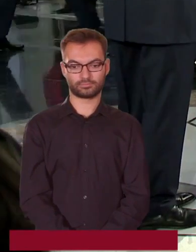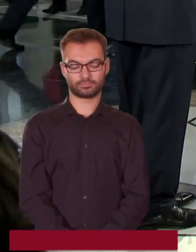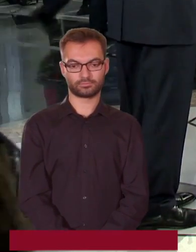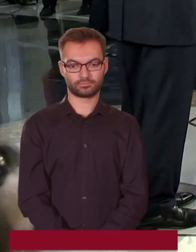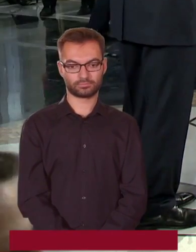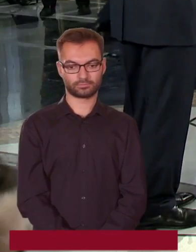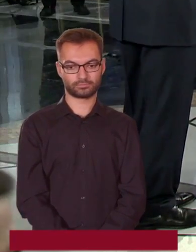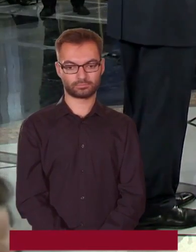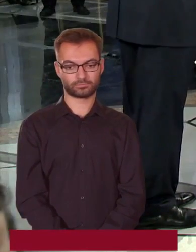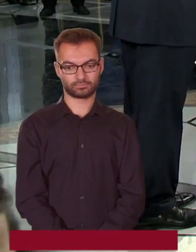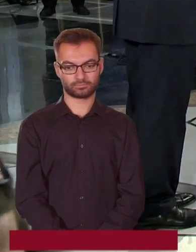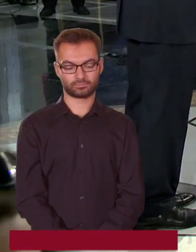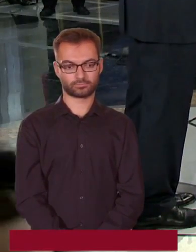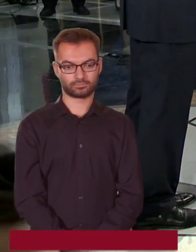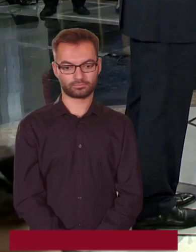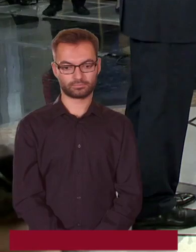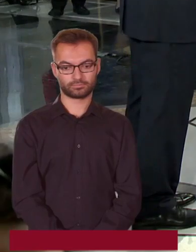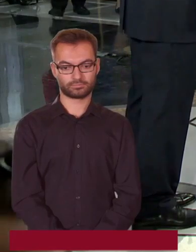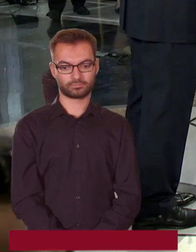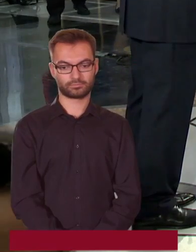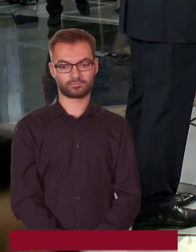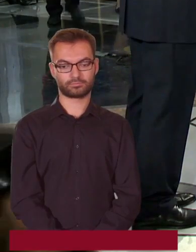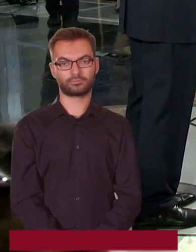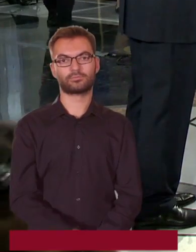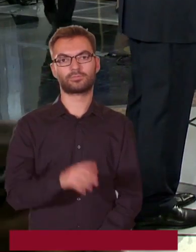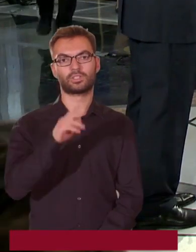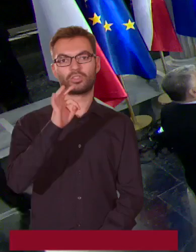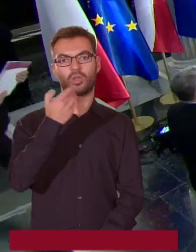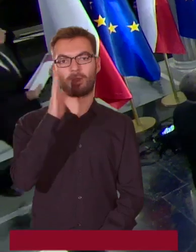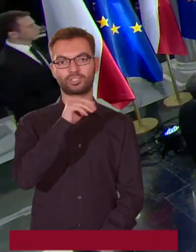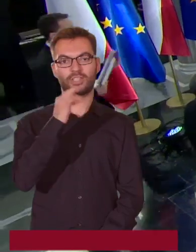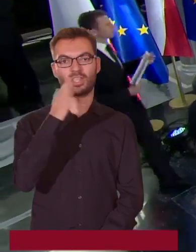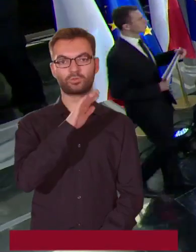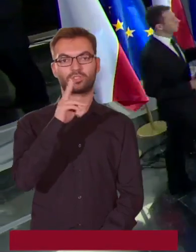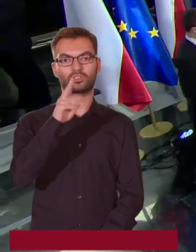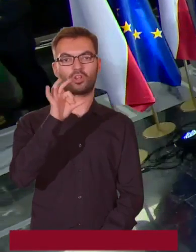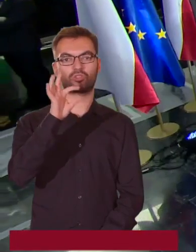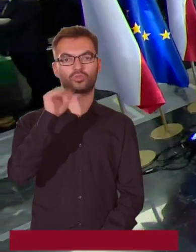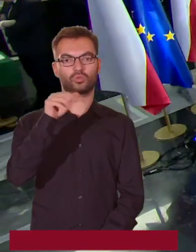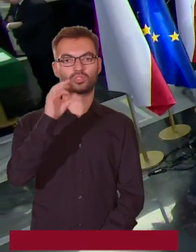Poproszę pana Tomasza Tadeusza Kostusia.